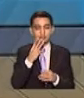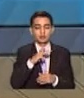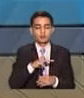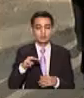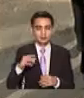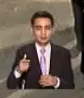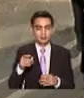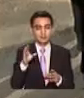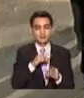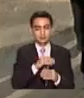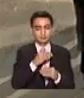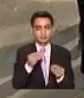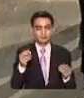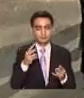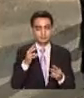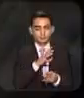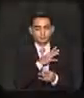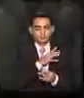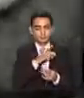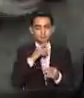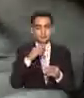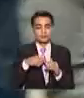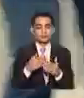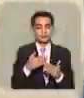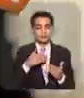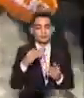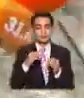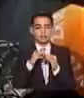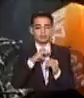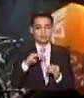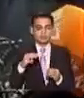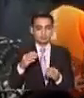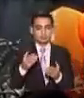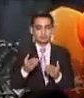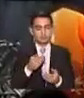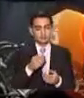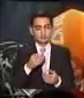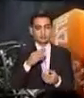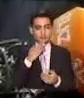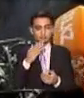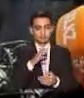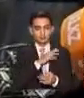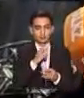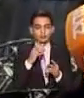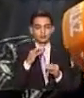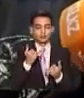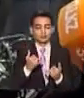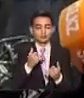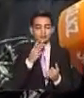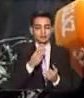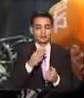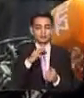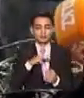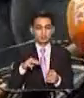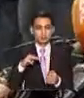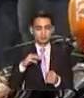тенге каждому. Представители потерпевшей стороны ранее просили 10 миллионов. 10 миллионов берілген.